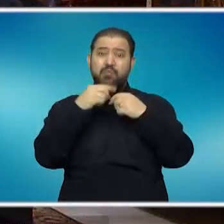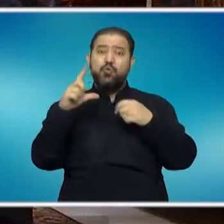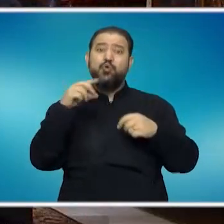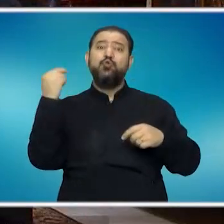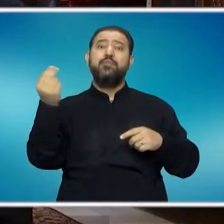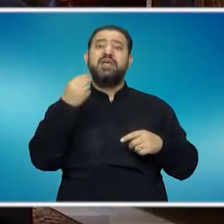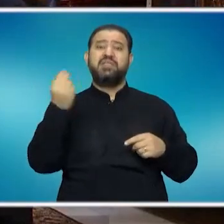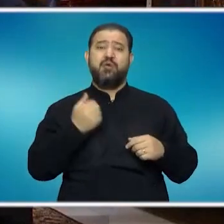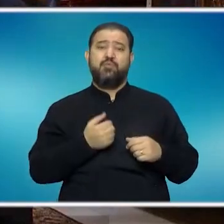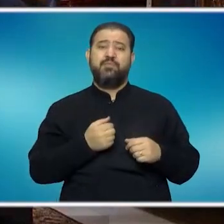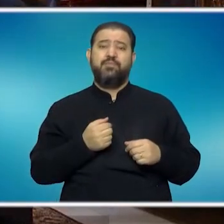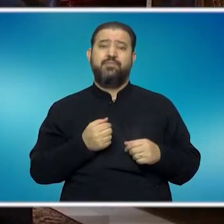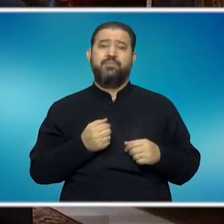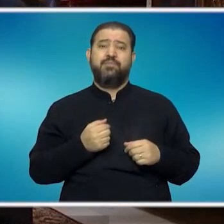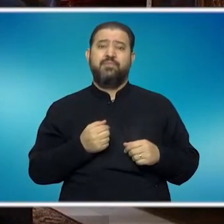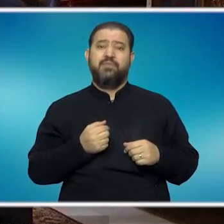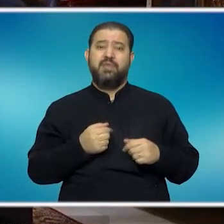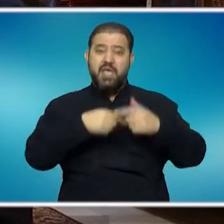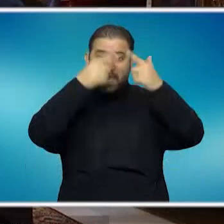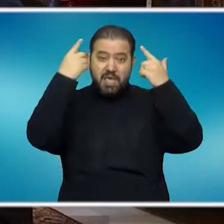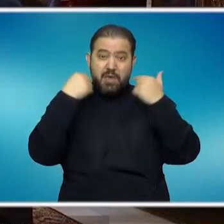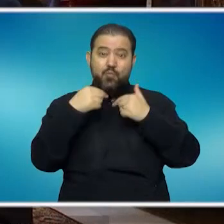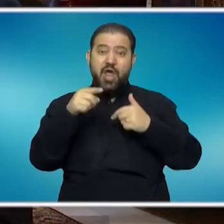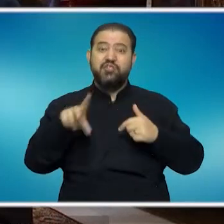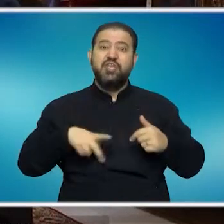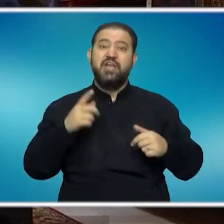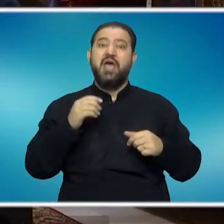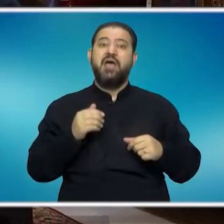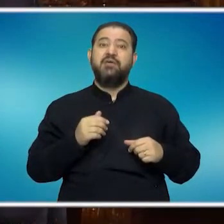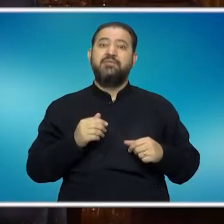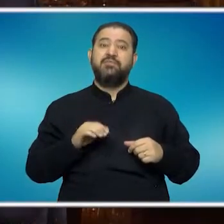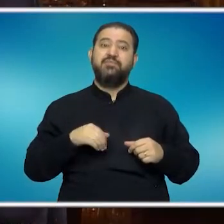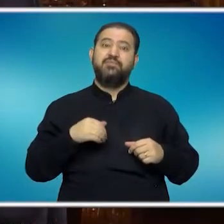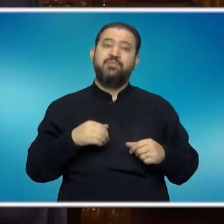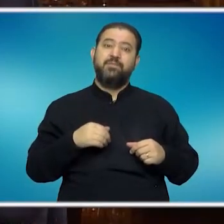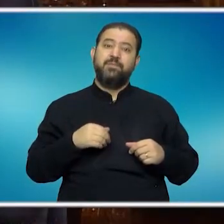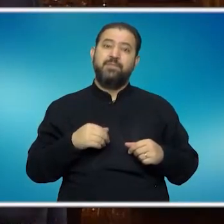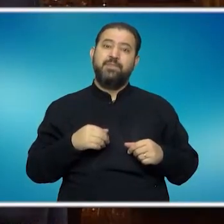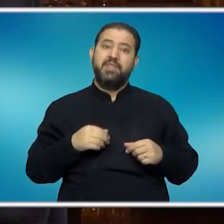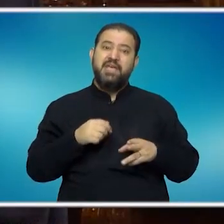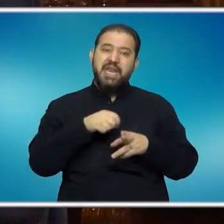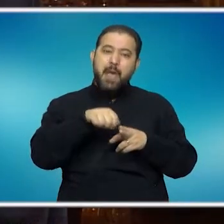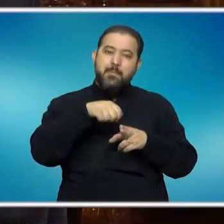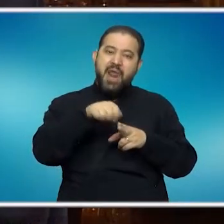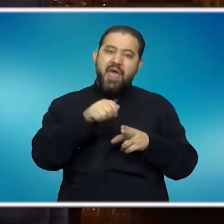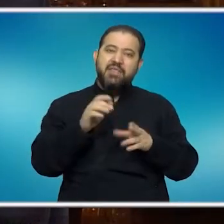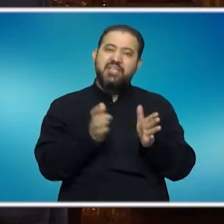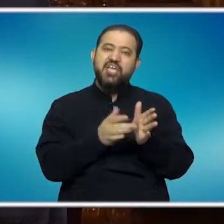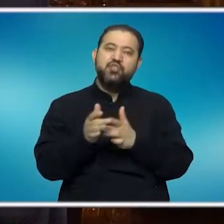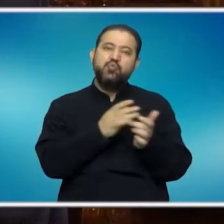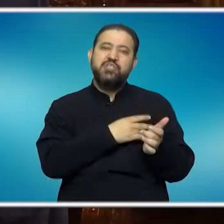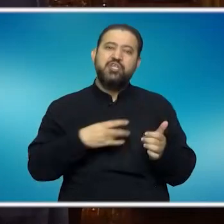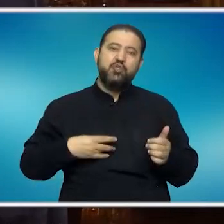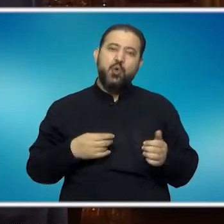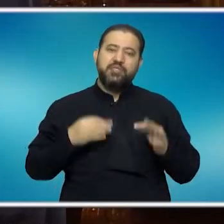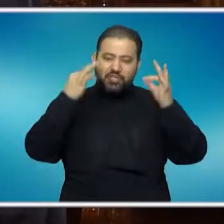îl relaționează cu Dumnezeu, nu? Dar chipul acela era întunecat după Adam. Îl restaurează Hristos, îl